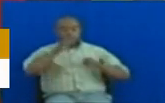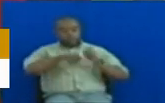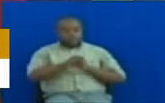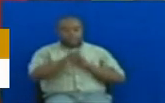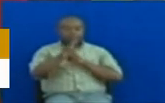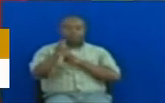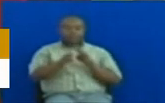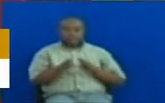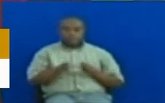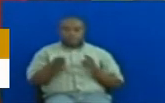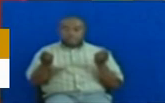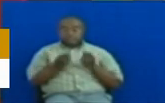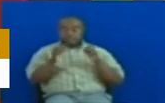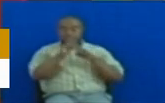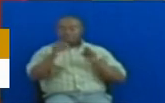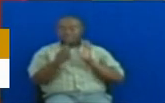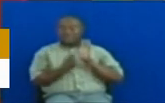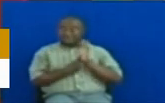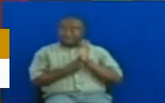kifungu cha